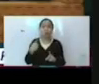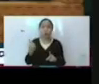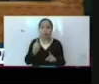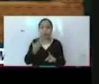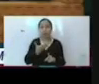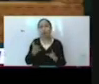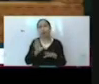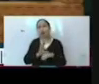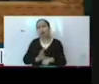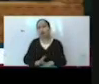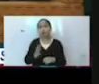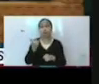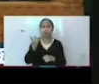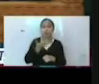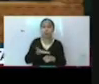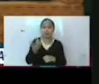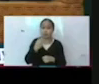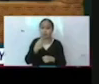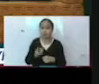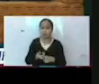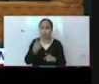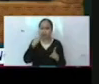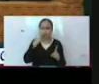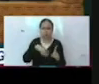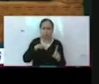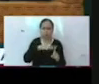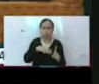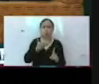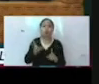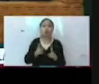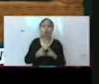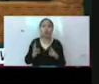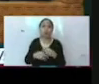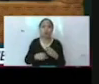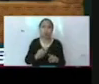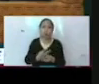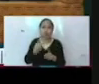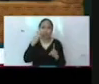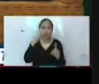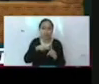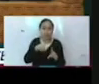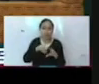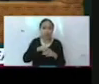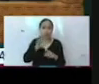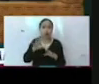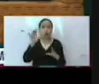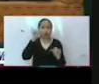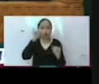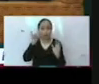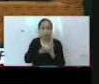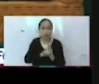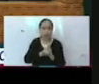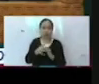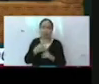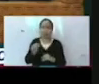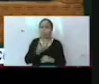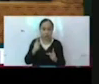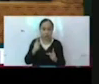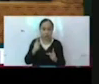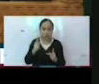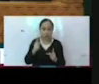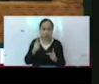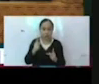na to. Bakit ko sinasabi yan? Ha? Tingnan nyo, mundong-mundo ang makikita sa imahe ninyo at wala kayo sa purpose